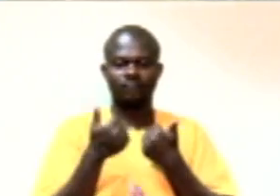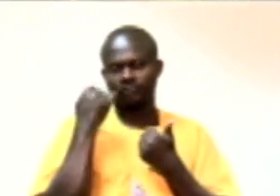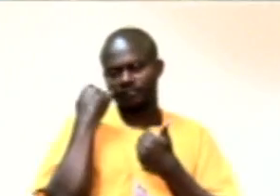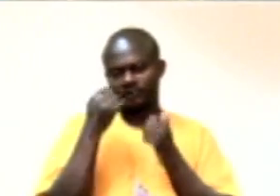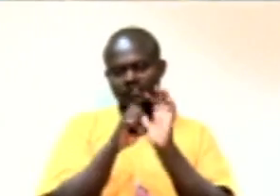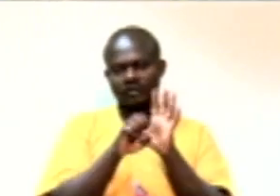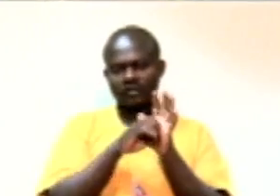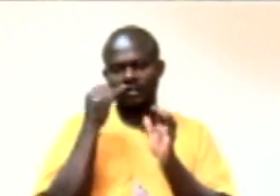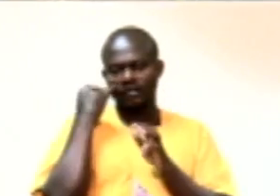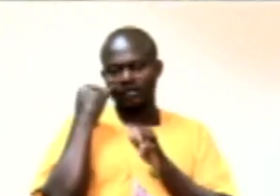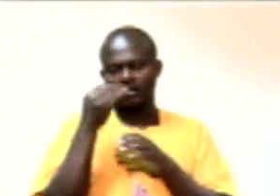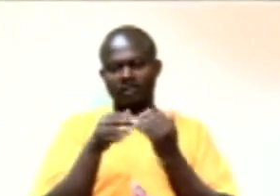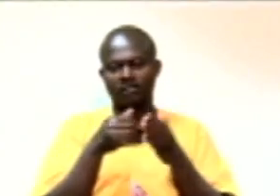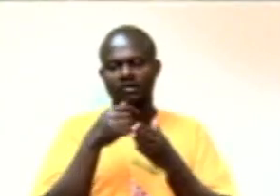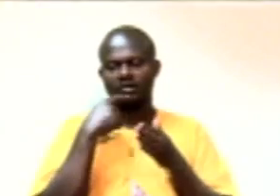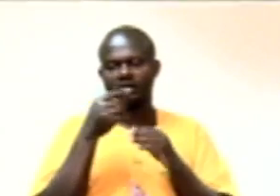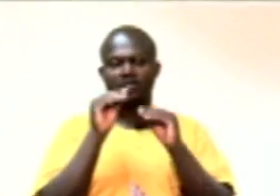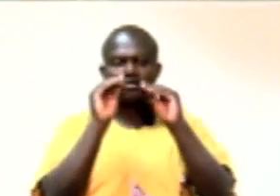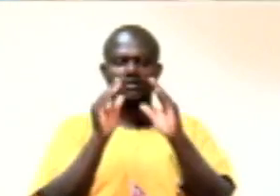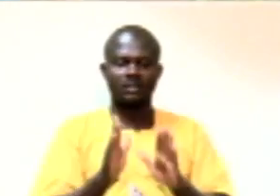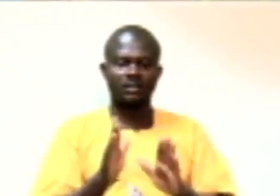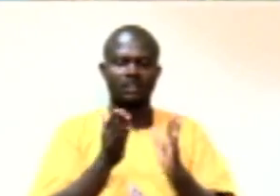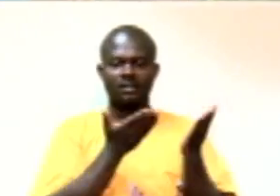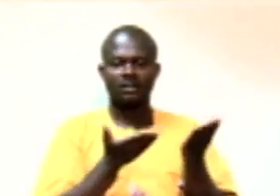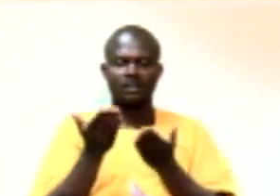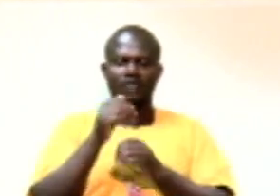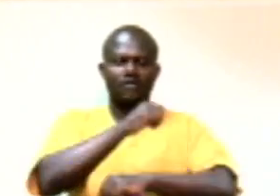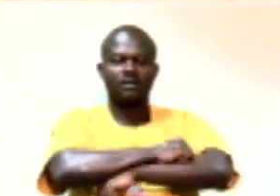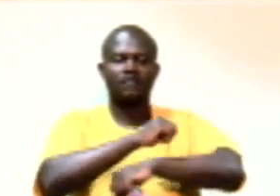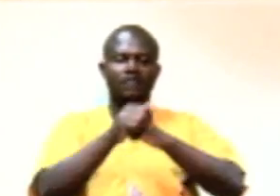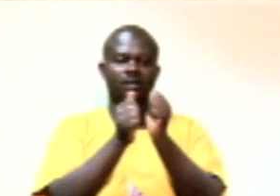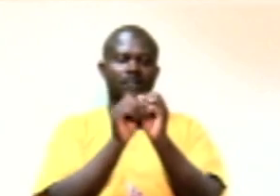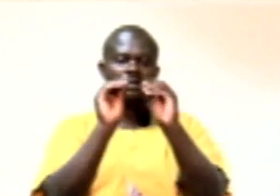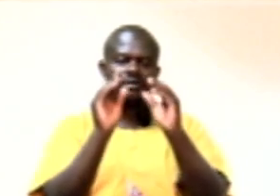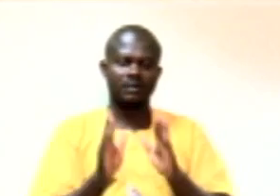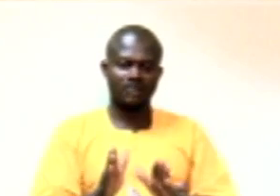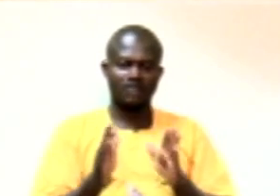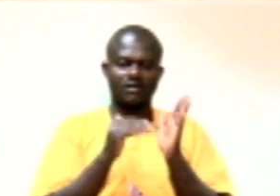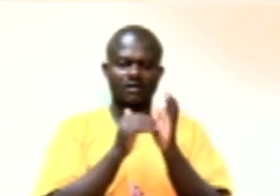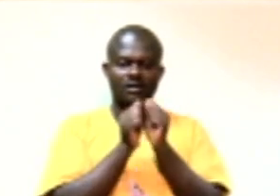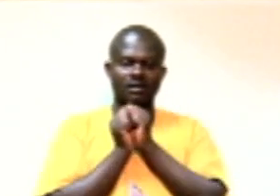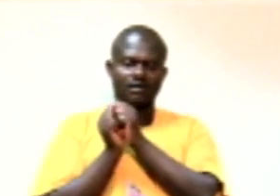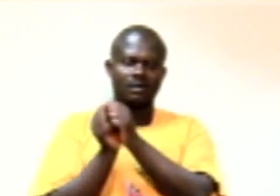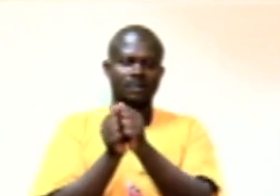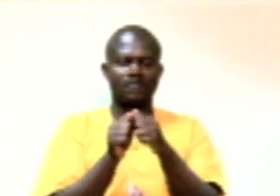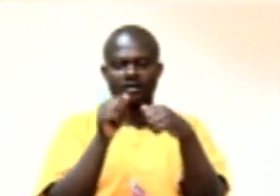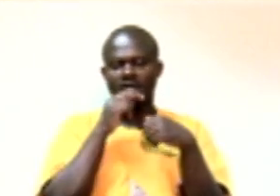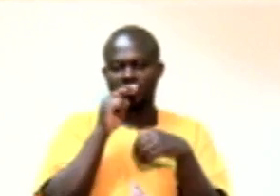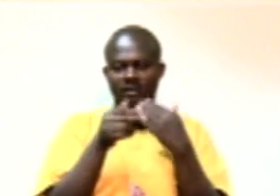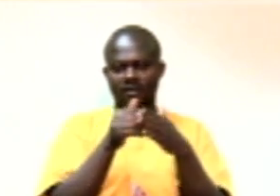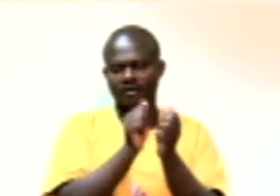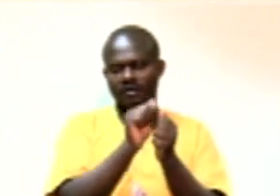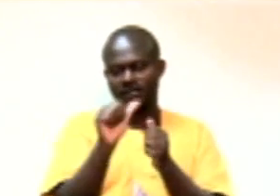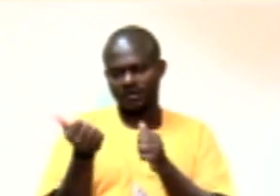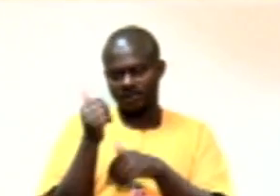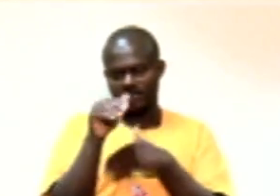uvuga mu myigishirize ari ukwakira abanyeshuri no kubigisha no gutanga ibizamini n'ibindi,